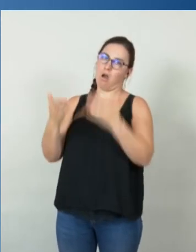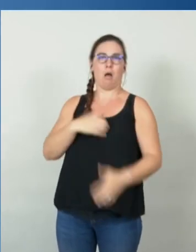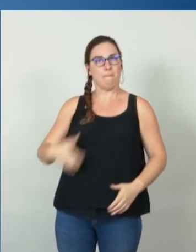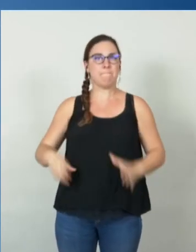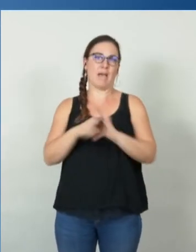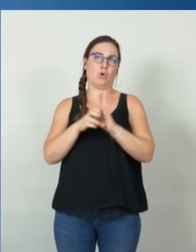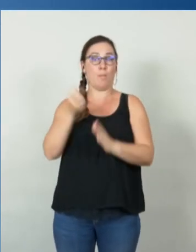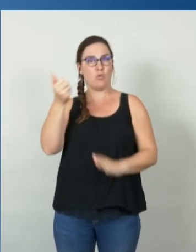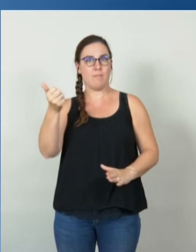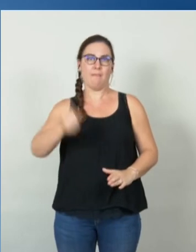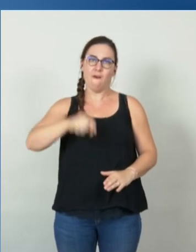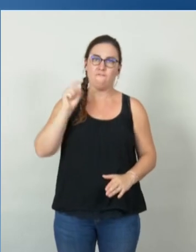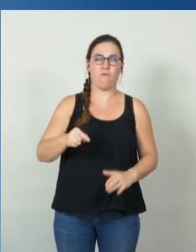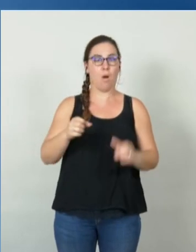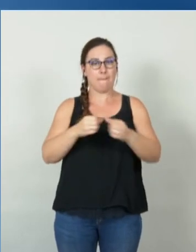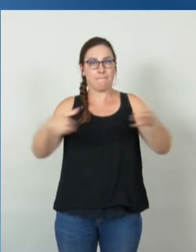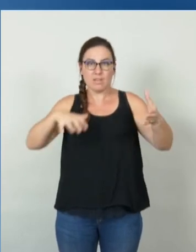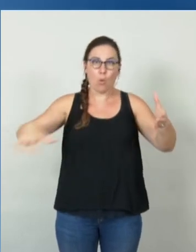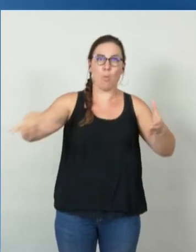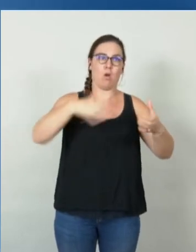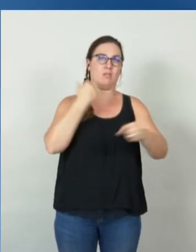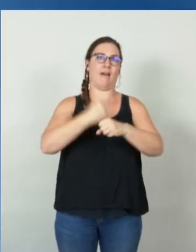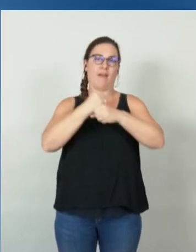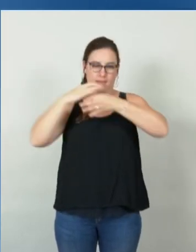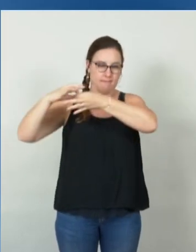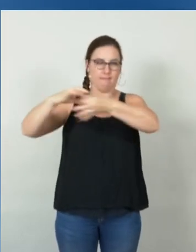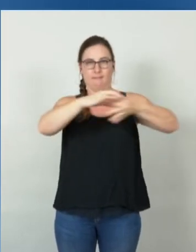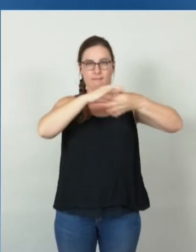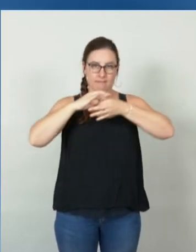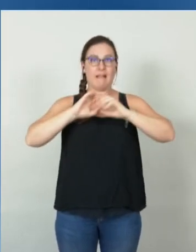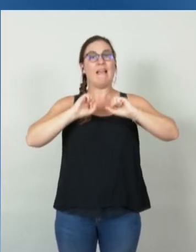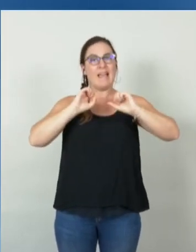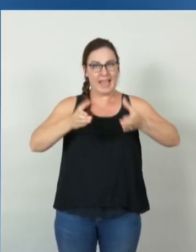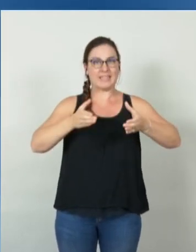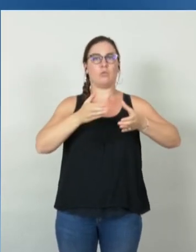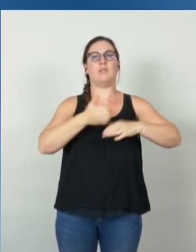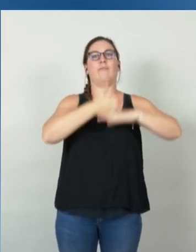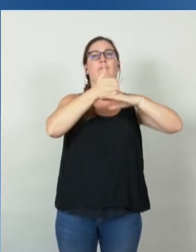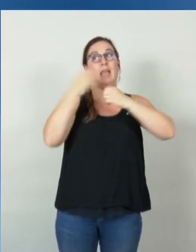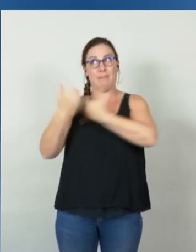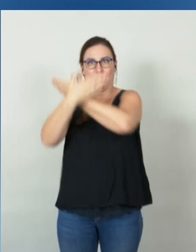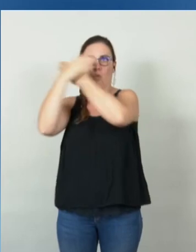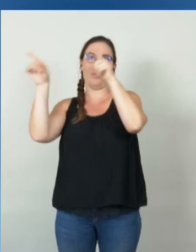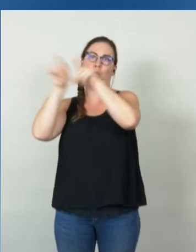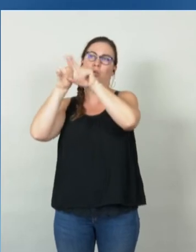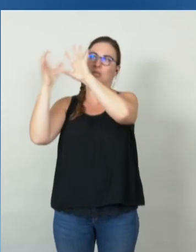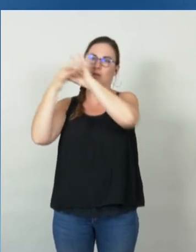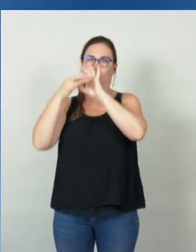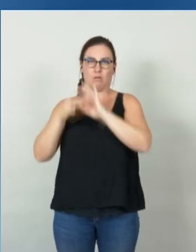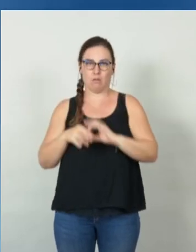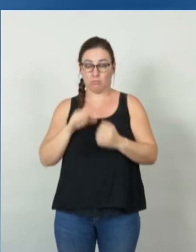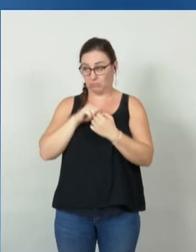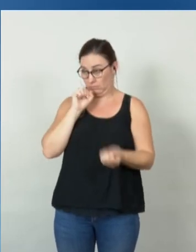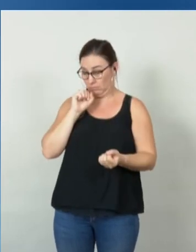à travailler dans sa métropole avec évidemment l'exécutif métropolitain c'est hallucinant ce que nous voyons dans